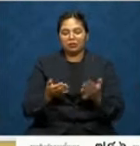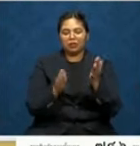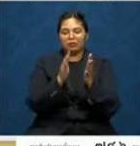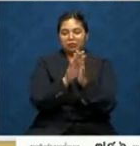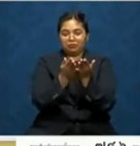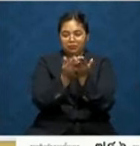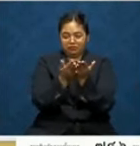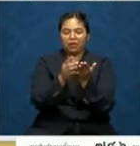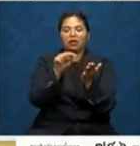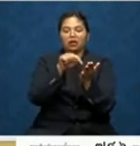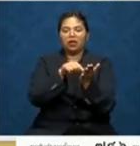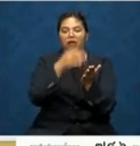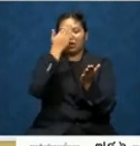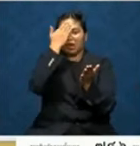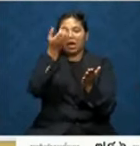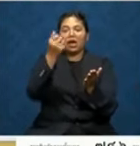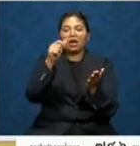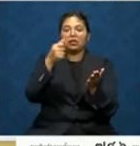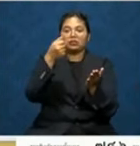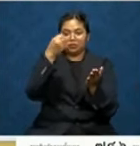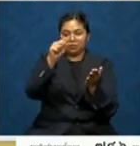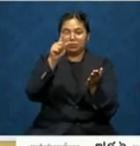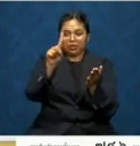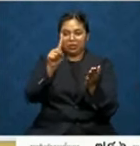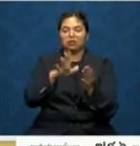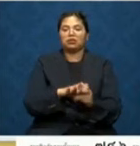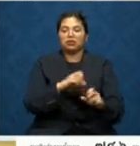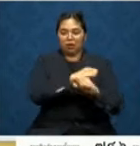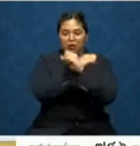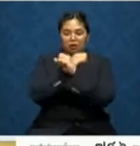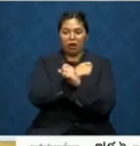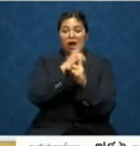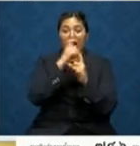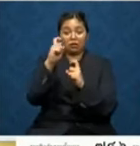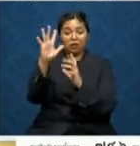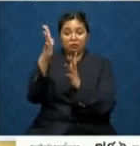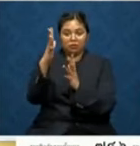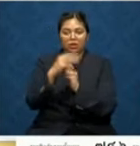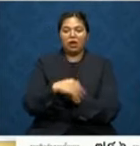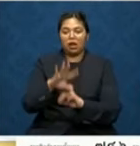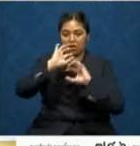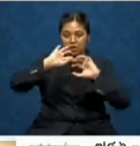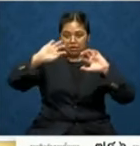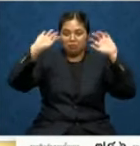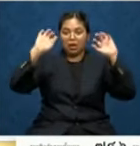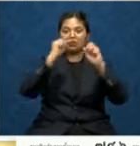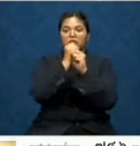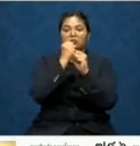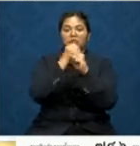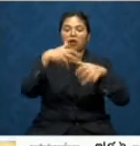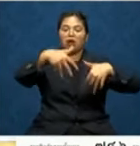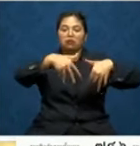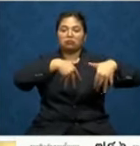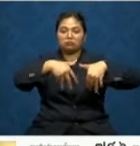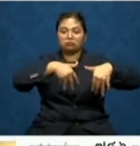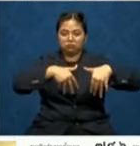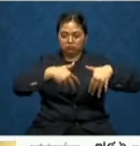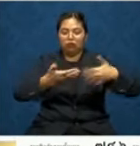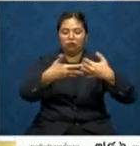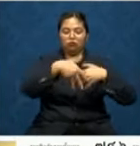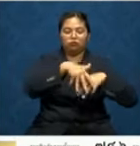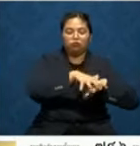ยนไ้นะครับอกวาในดานควปลอดภัยรัฐบาลทำงานร่วกัอัชชนทุกภาคส่วน